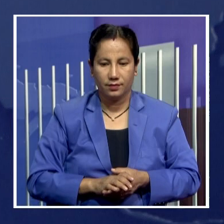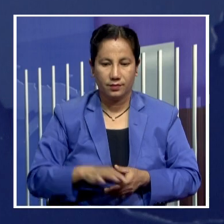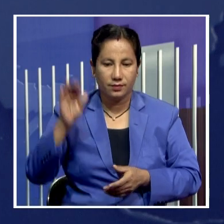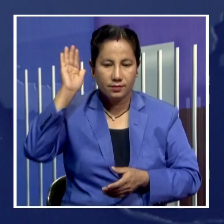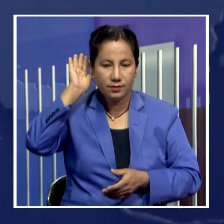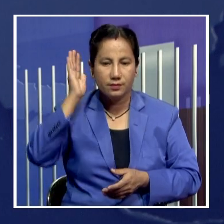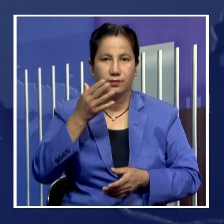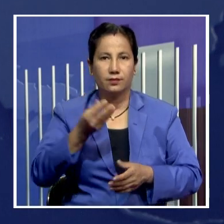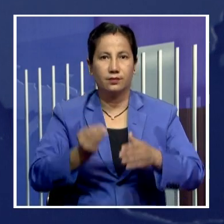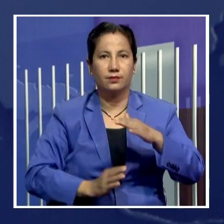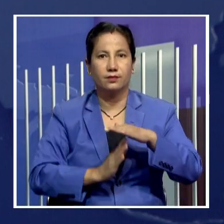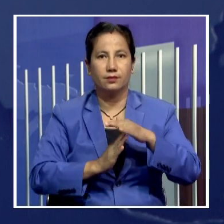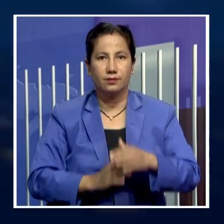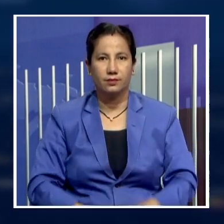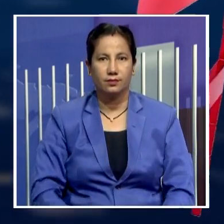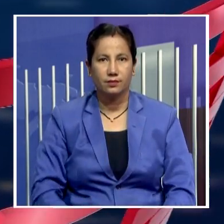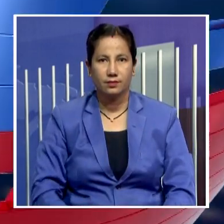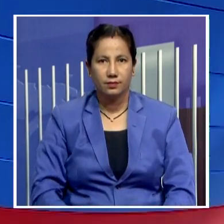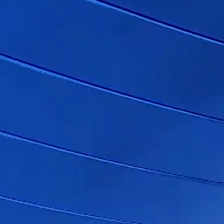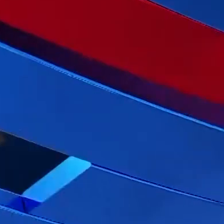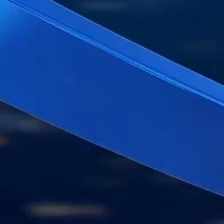समाचारको क्रम जारी नै छ, एकैछिनको विश्राम।